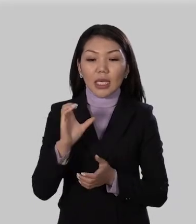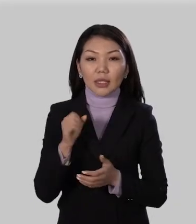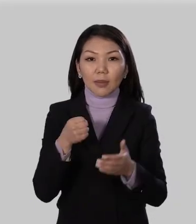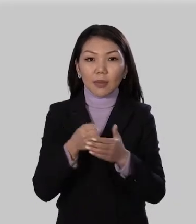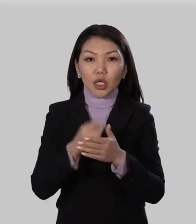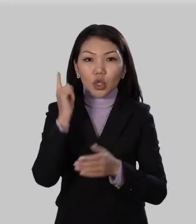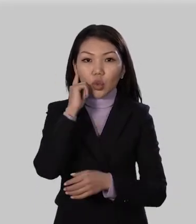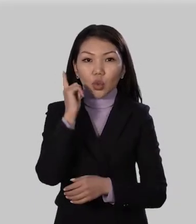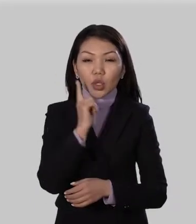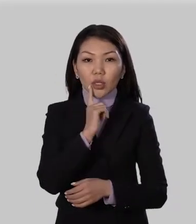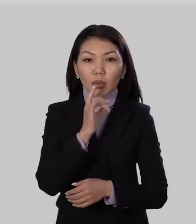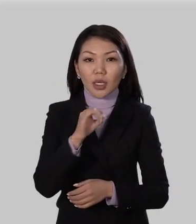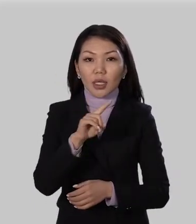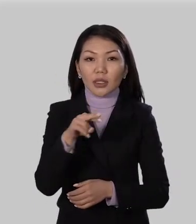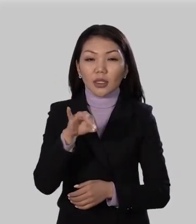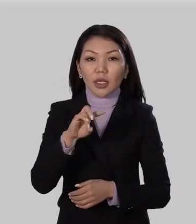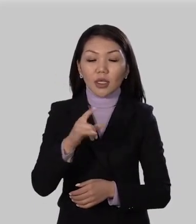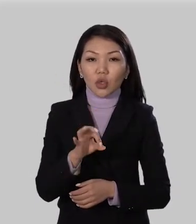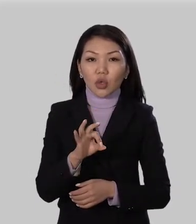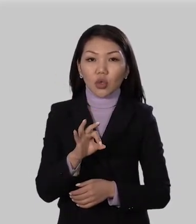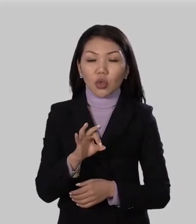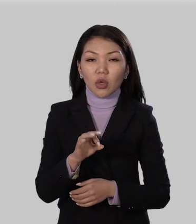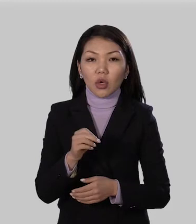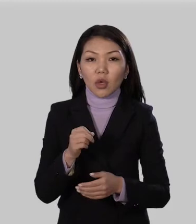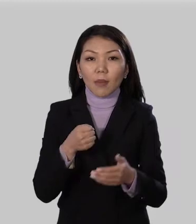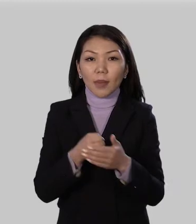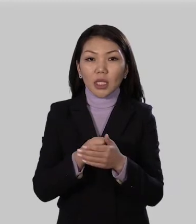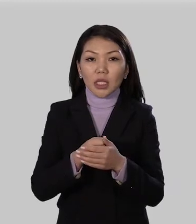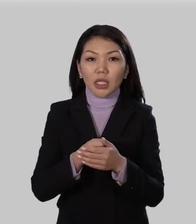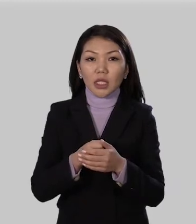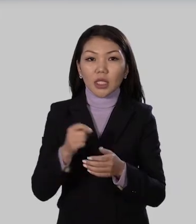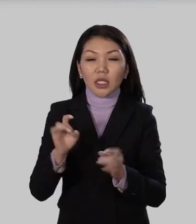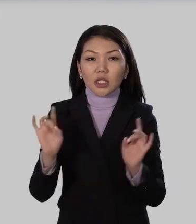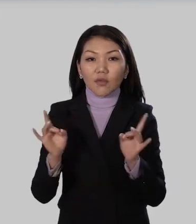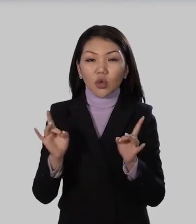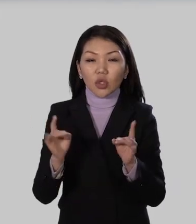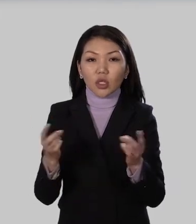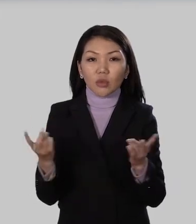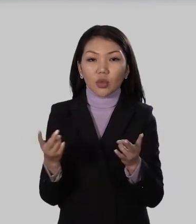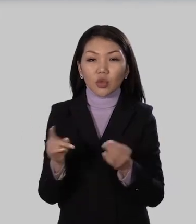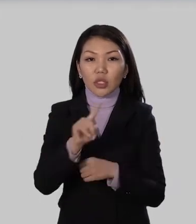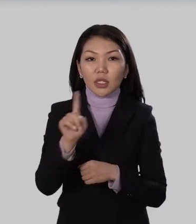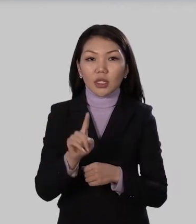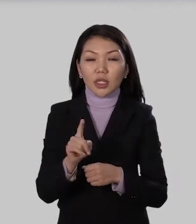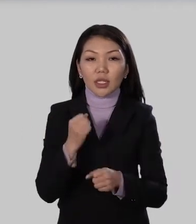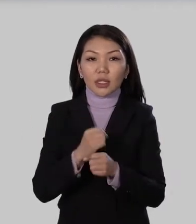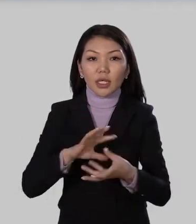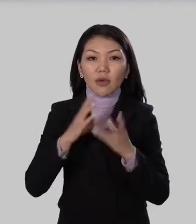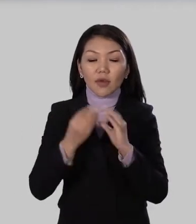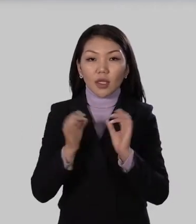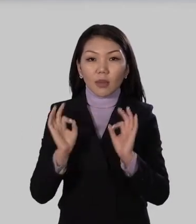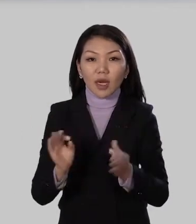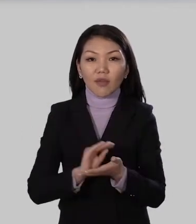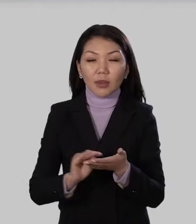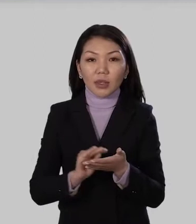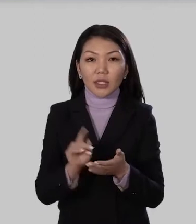глухим. Раздельно. Z перед звонким. Сделаем вывод.